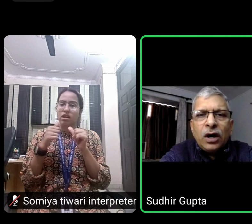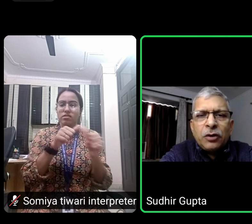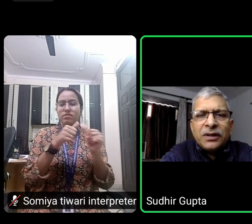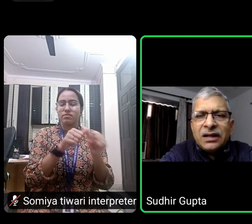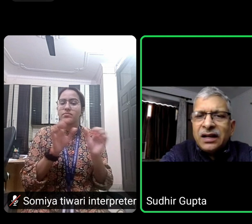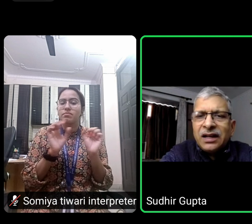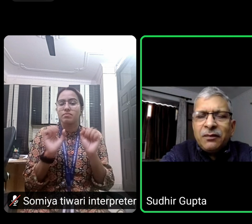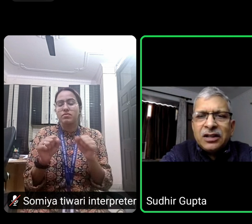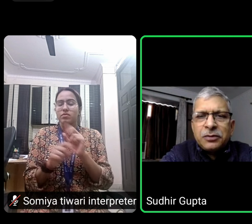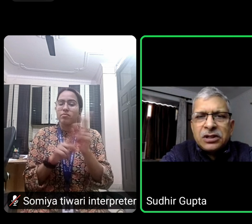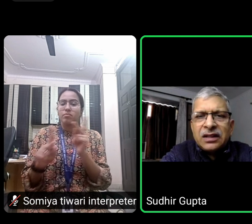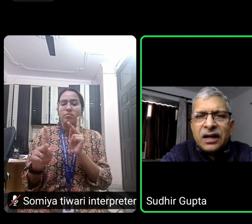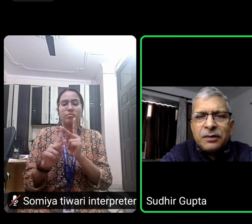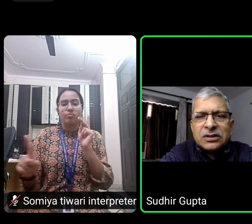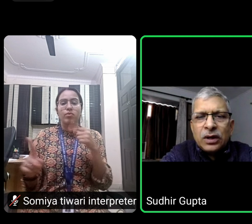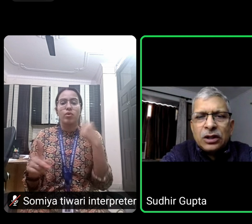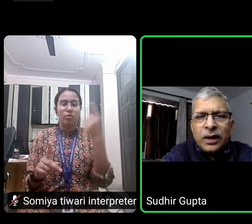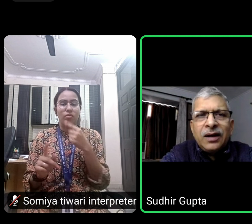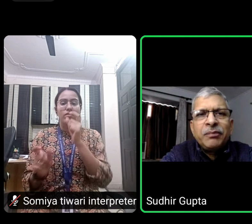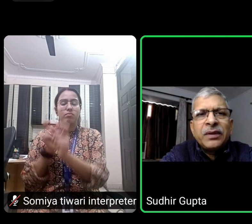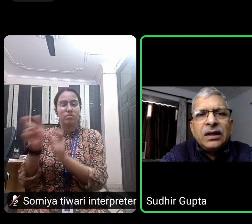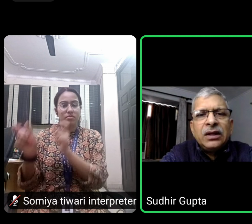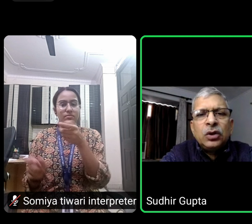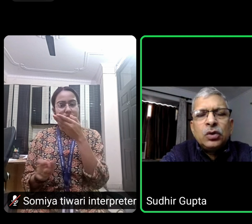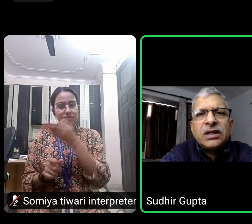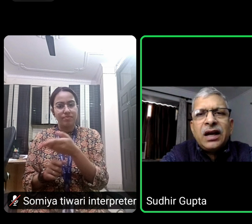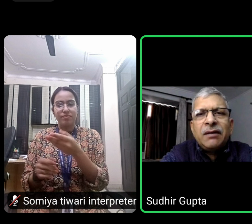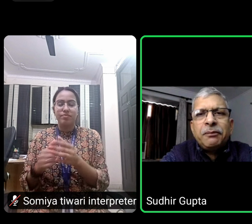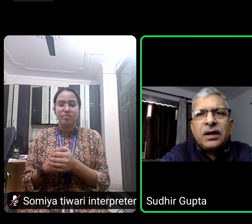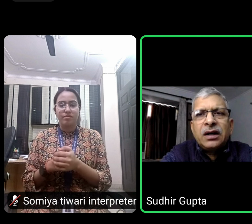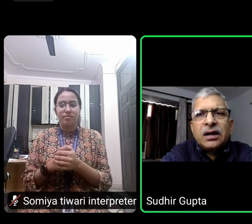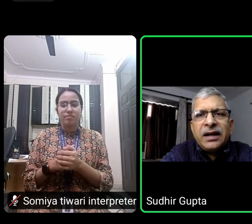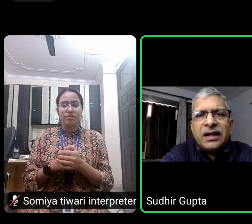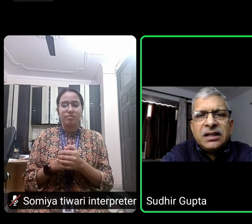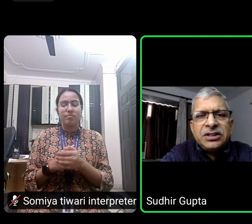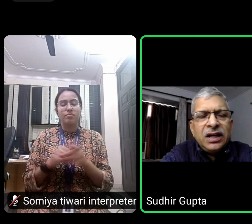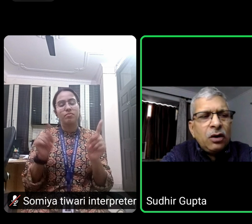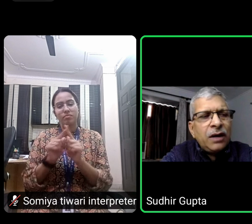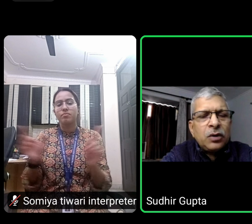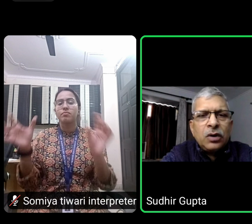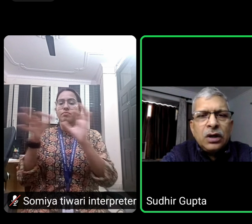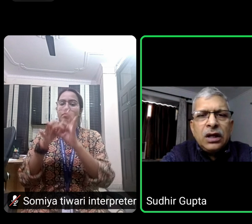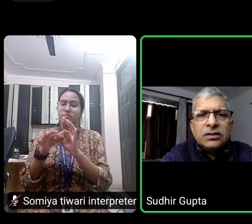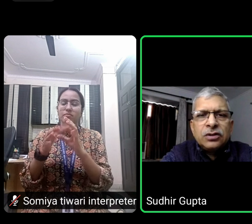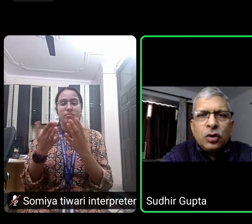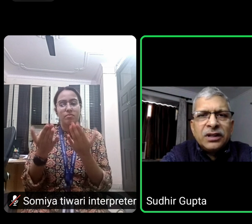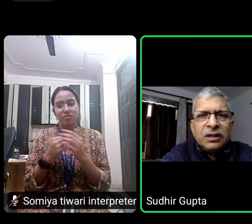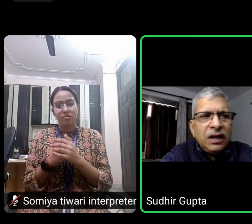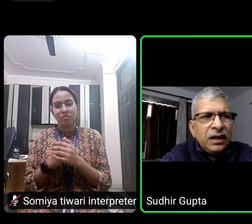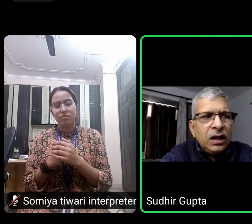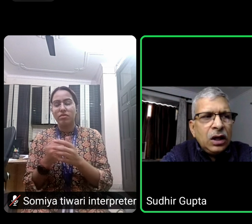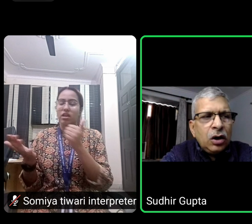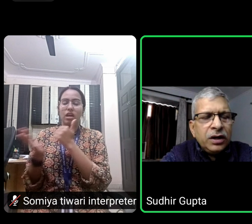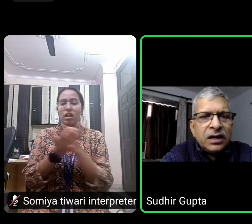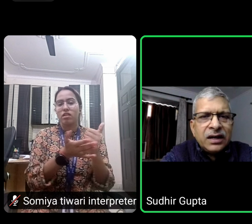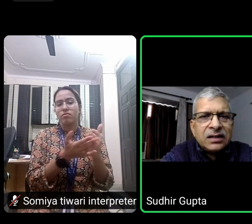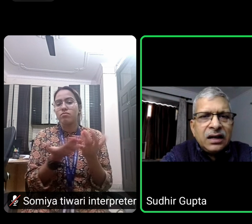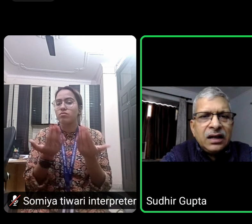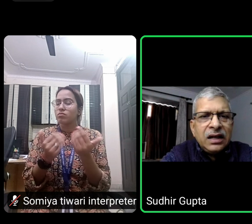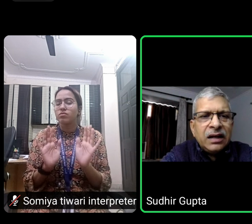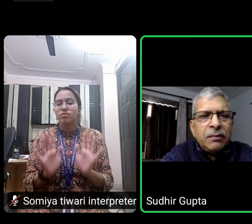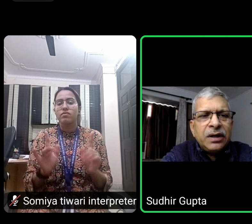तो वो आपको बताए जाएंगे हमारे स्पेशल थेरेपिस्टों के द्वारा, तो उनसे आप कनेक्ट कीजिए और आपको जरूर मदद मिलेगी। और